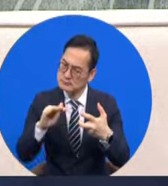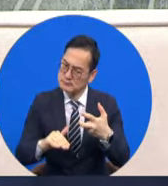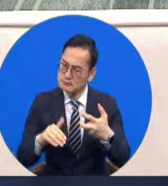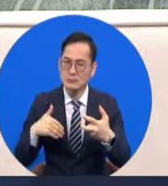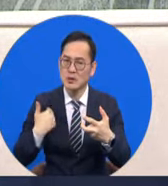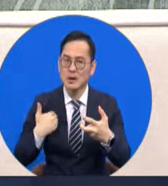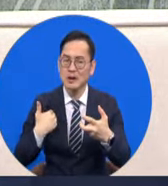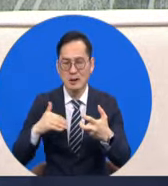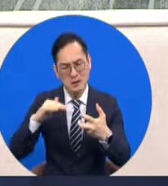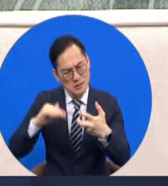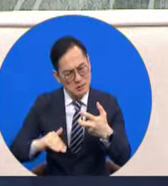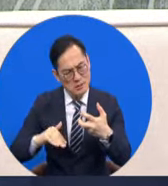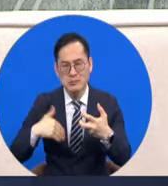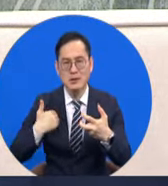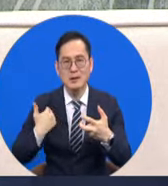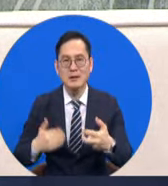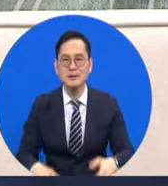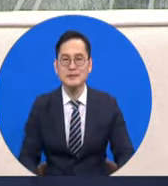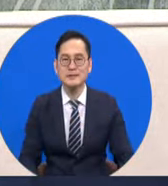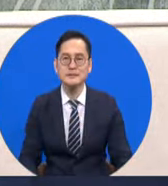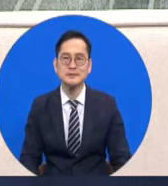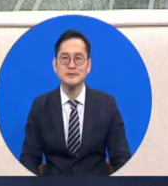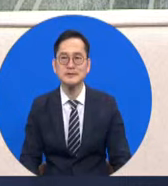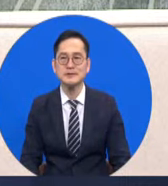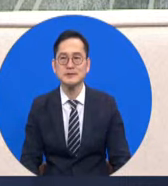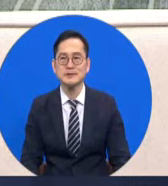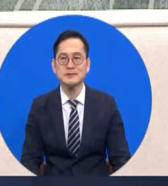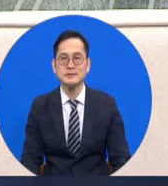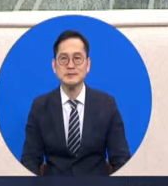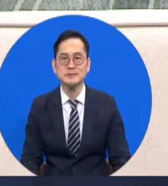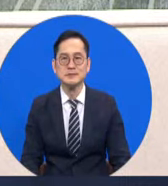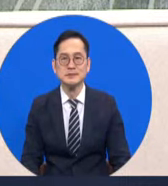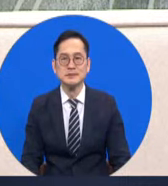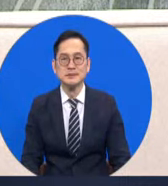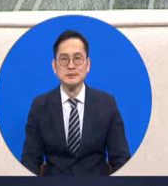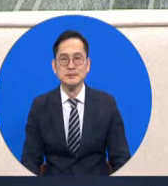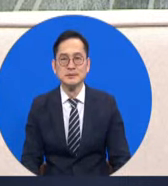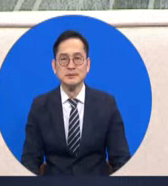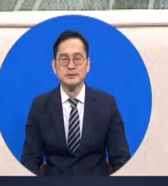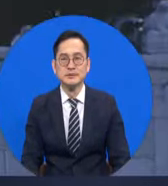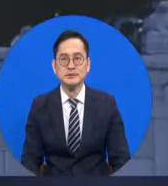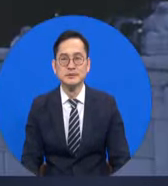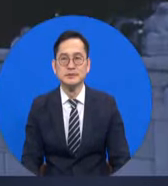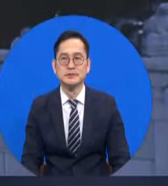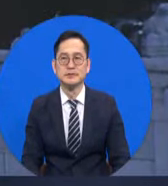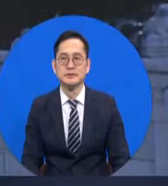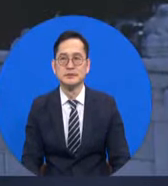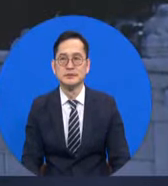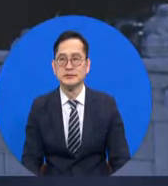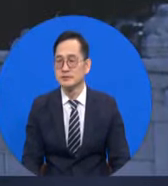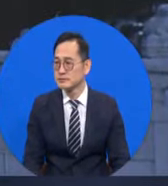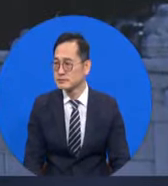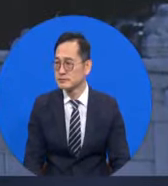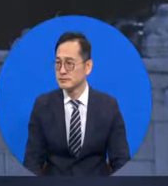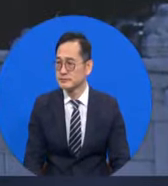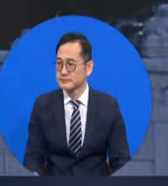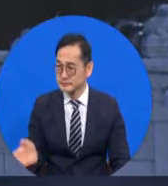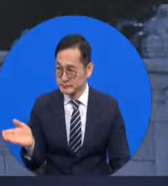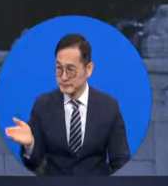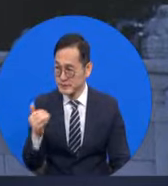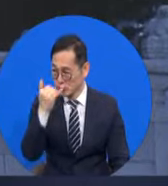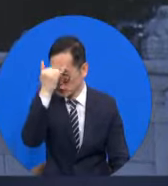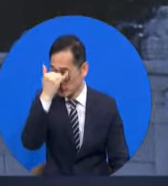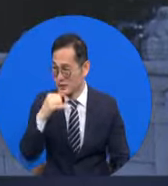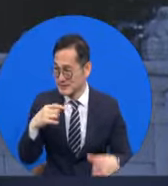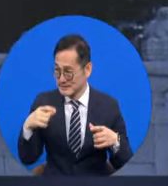투표율이. 최종 투표율이 예. 그런 조심스러운 예측을 할 수 있겠습니다. 그렇군요. 정혁진 변호사님, 네네. 충청도가 고향이시잖아요. 네네.